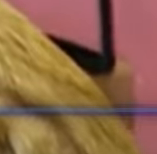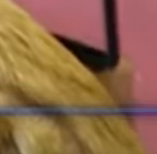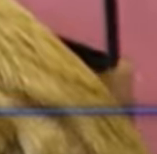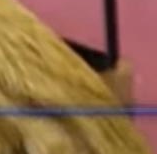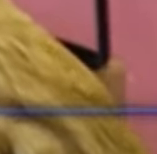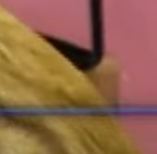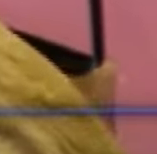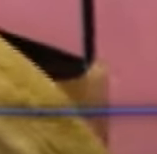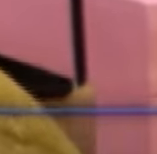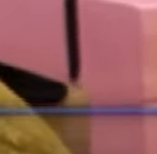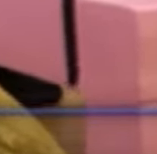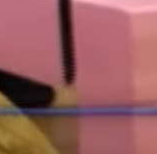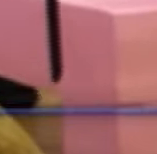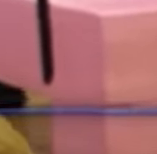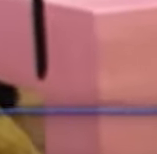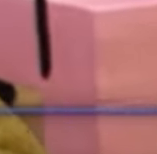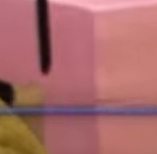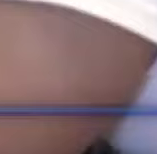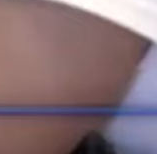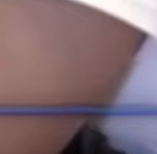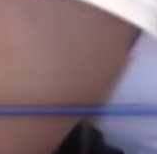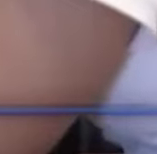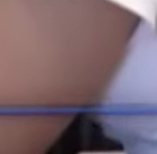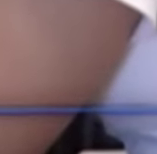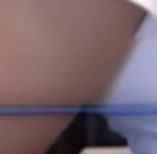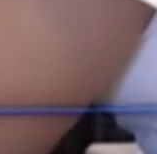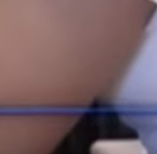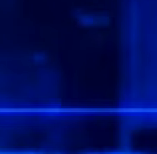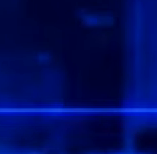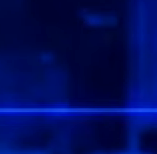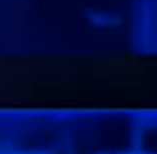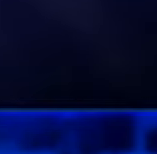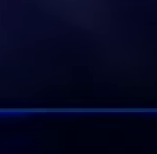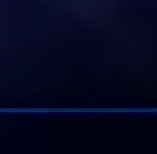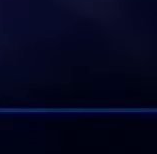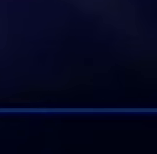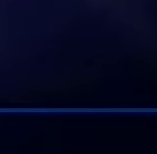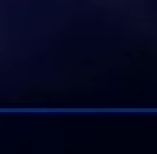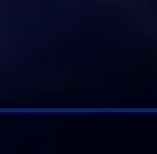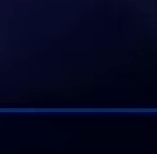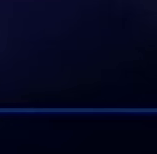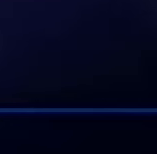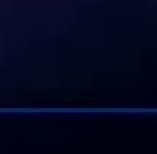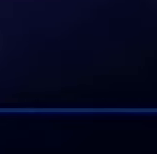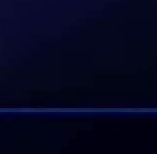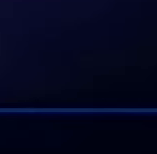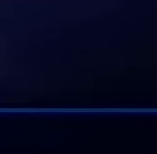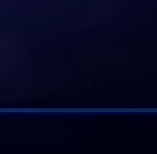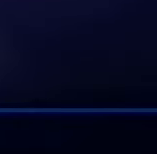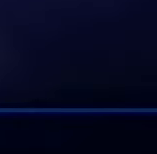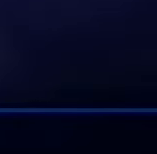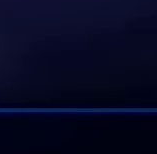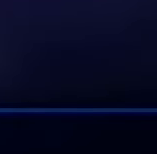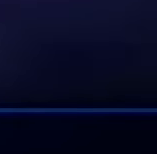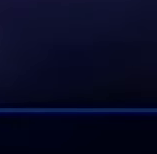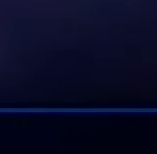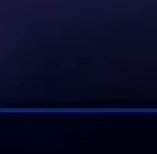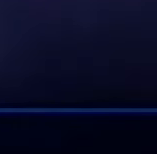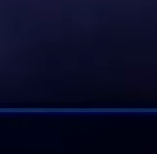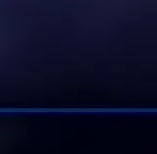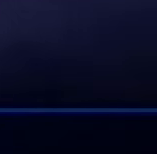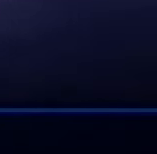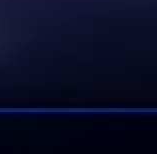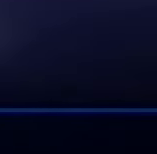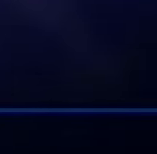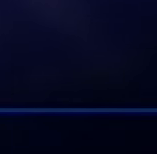Valentine's date kasamang rescued fur babies, good vibes ang hatid. At Chris Aquino, lumala para wang